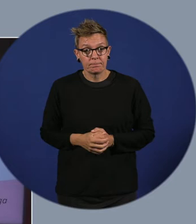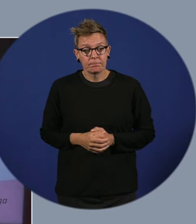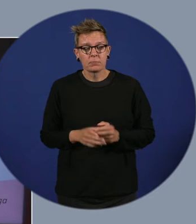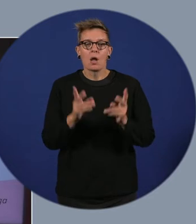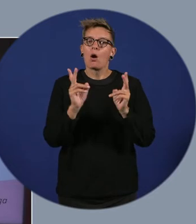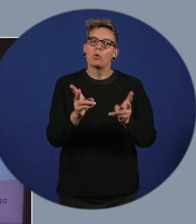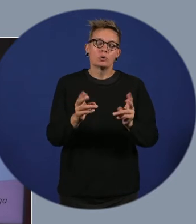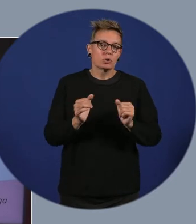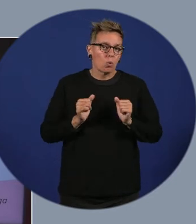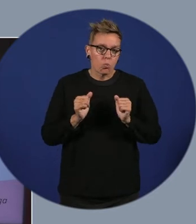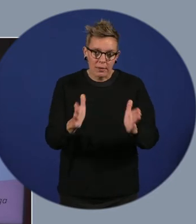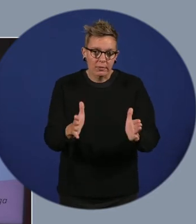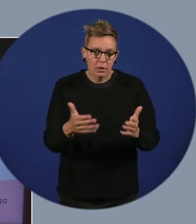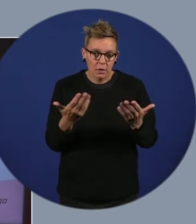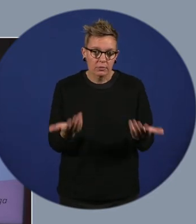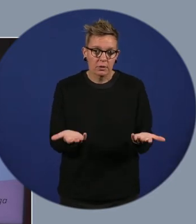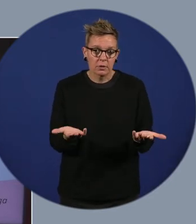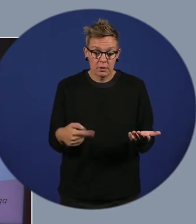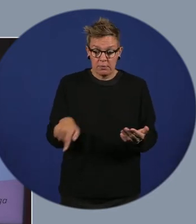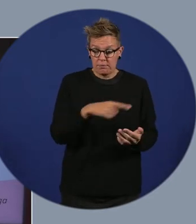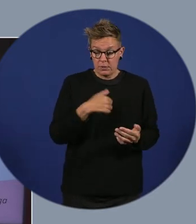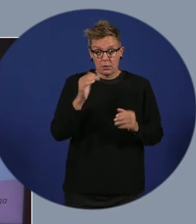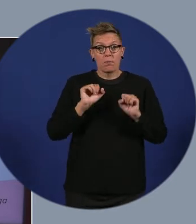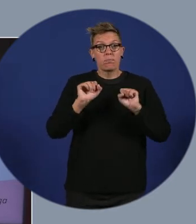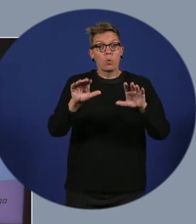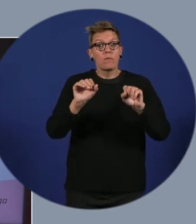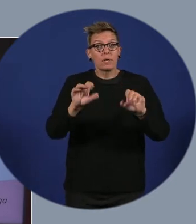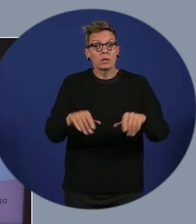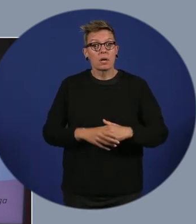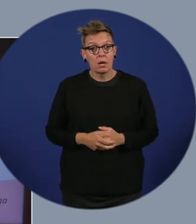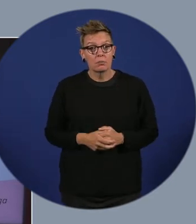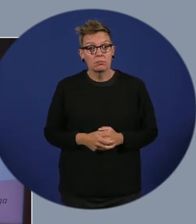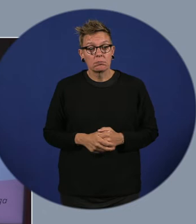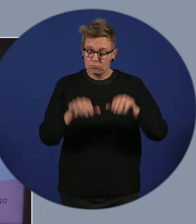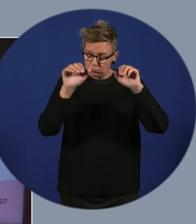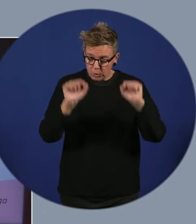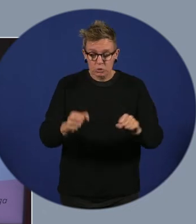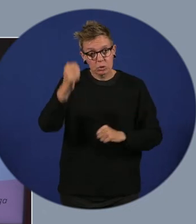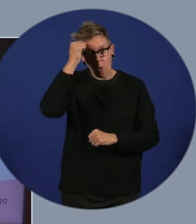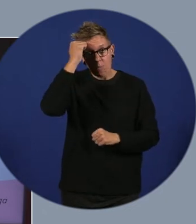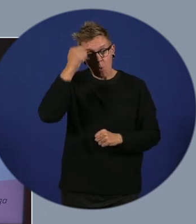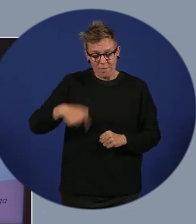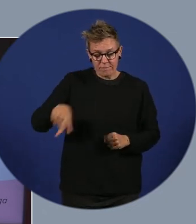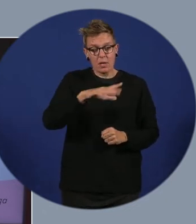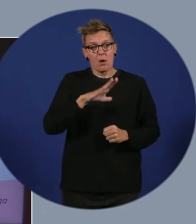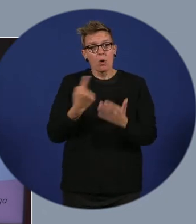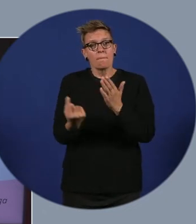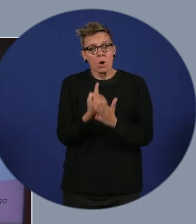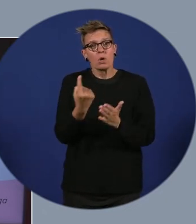förstås så att vi kan påverka. Det får man inte glömma bort. Vi har möjlighet att